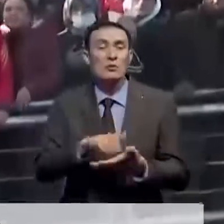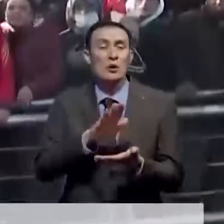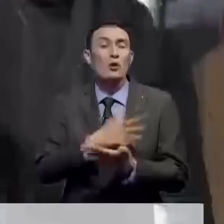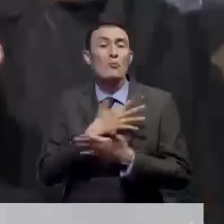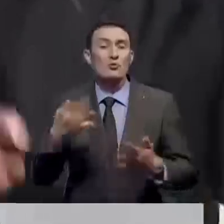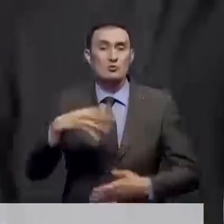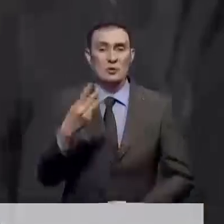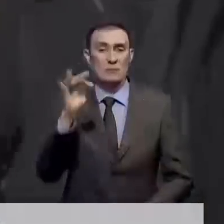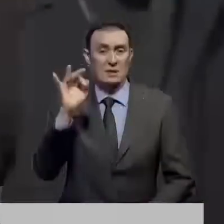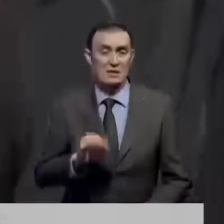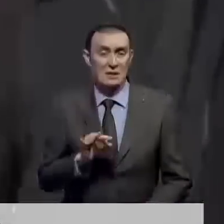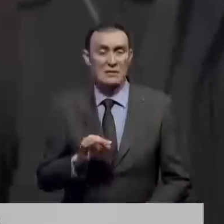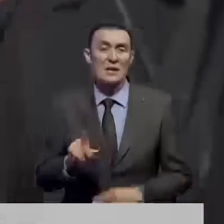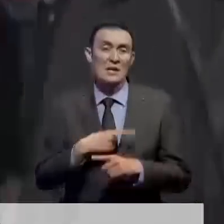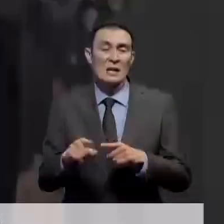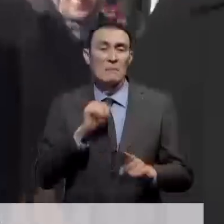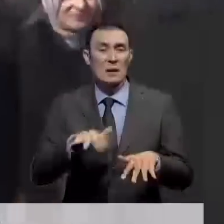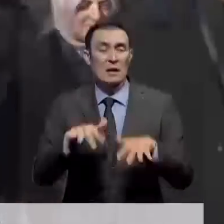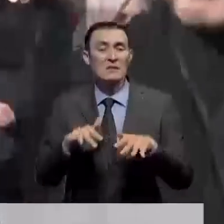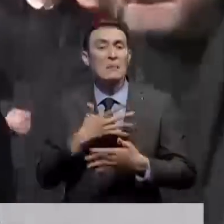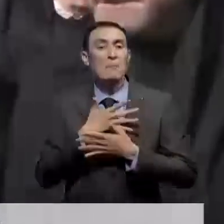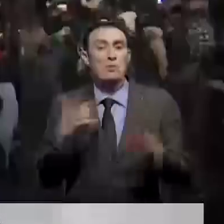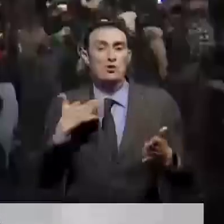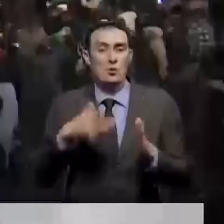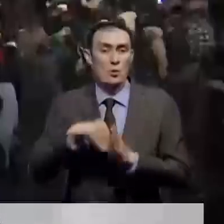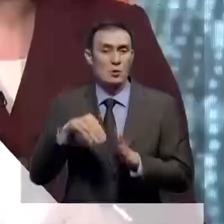больше 43% или парламентское большинство.